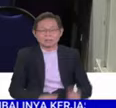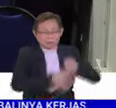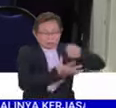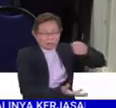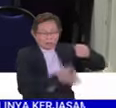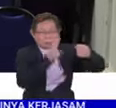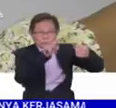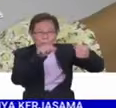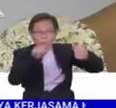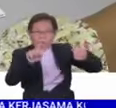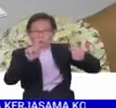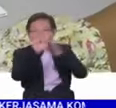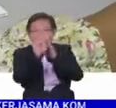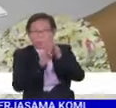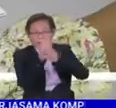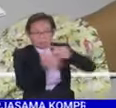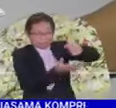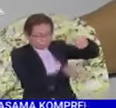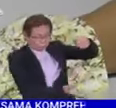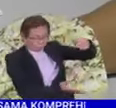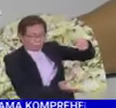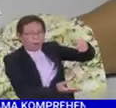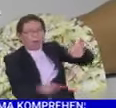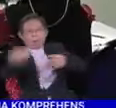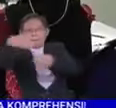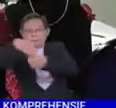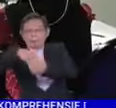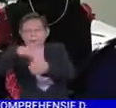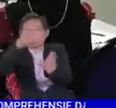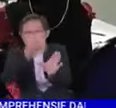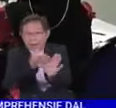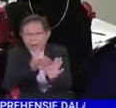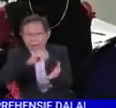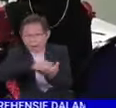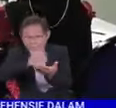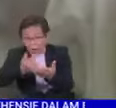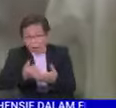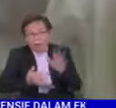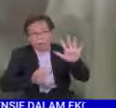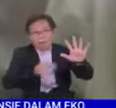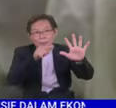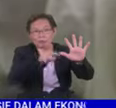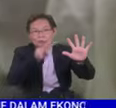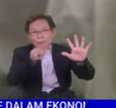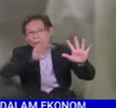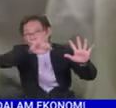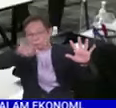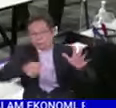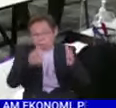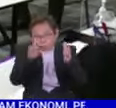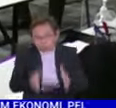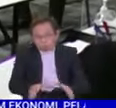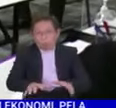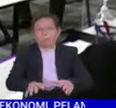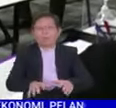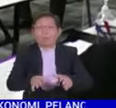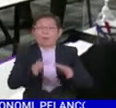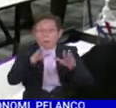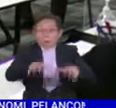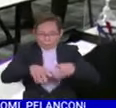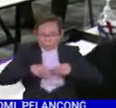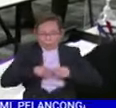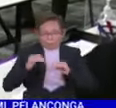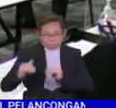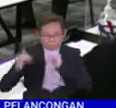Dana RM2.1 bilion akan dikreditkan ke akaun 5.2 juta penerima secara berperingkat